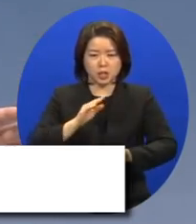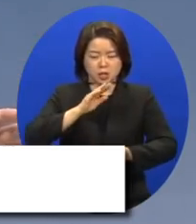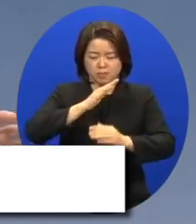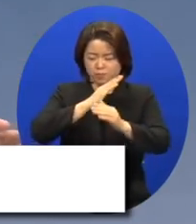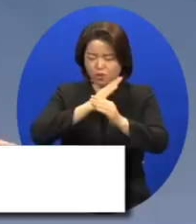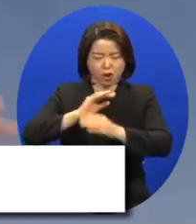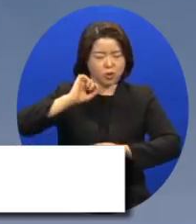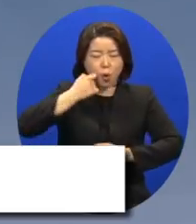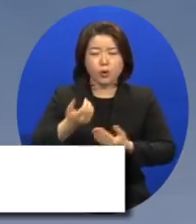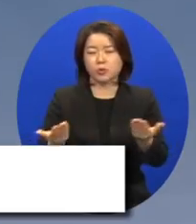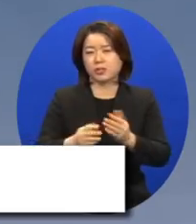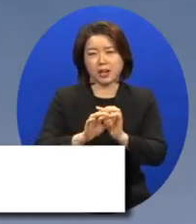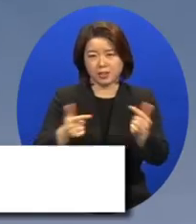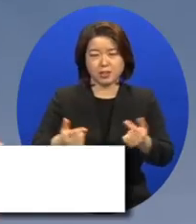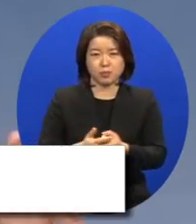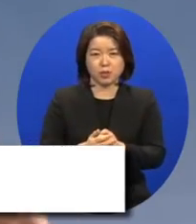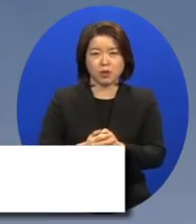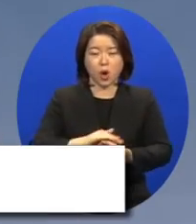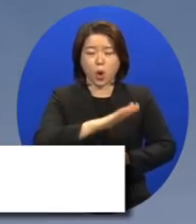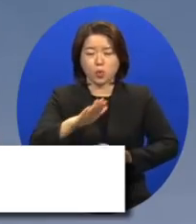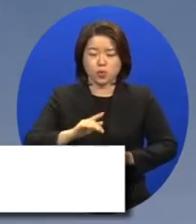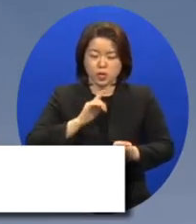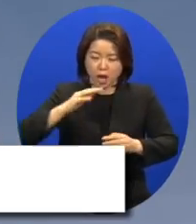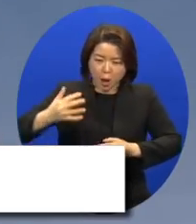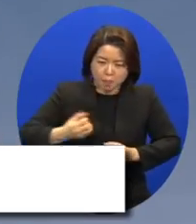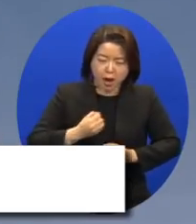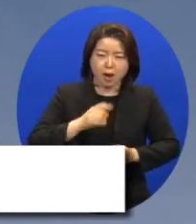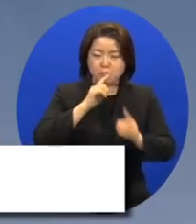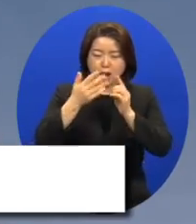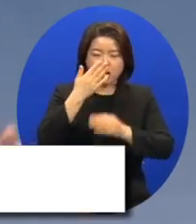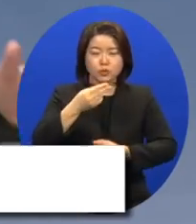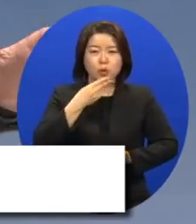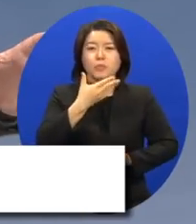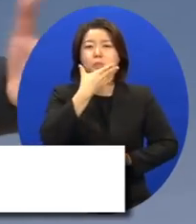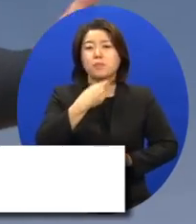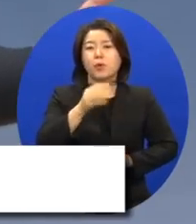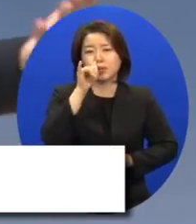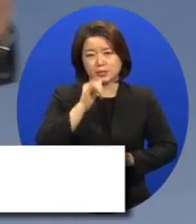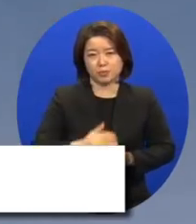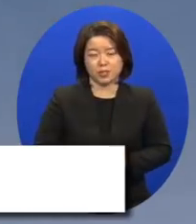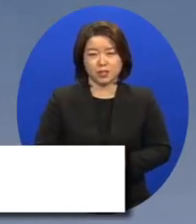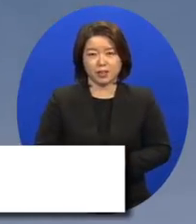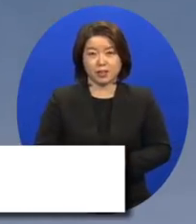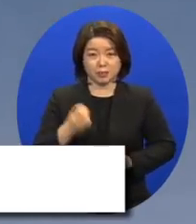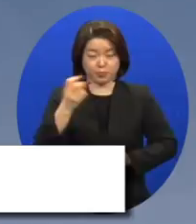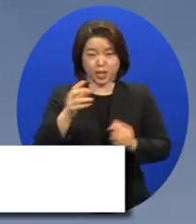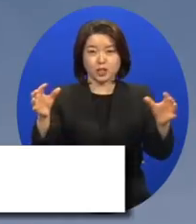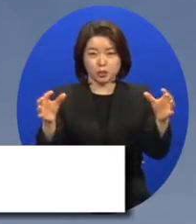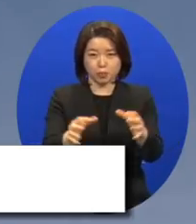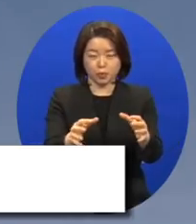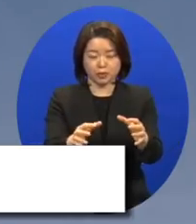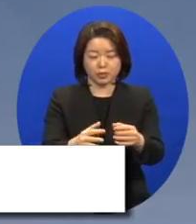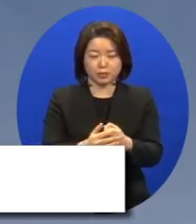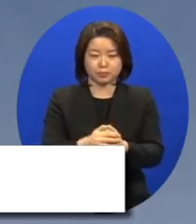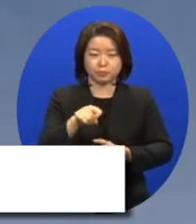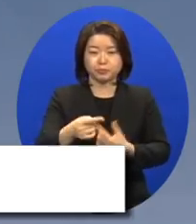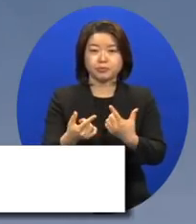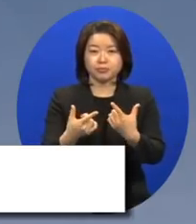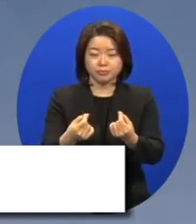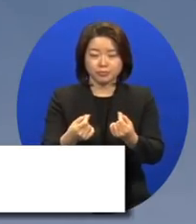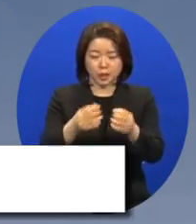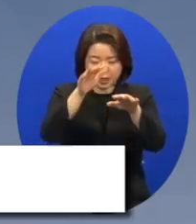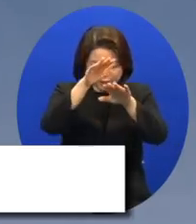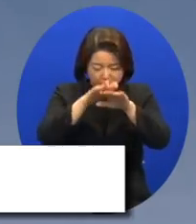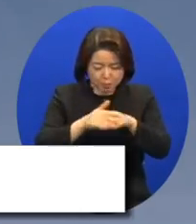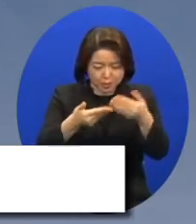않습니다 우리가 누리는 말할 수 없는 복입니다 여러분 다시 모여서 그렇게 예배 하면